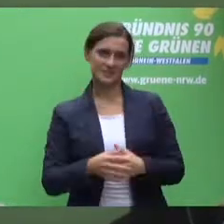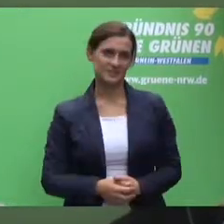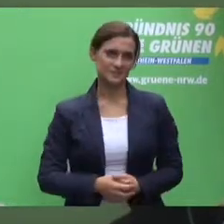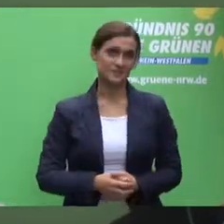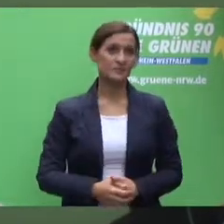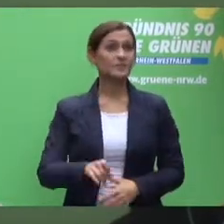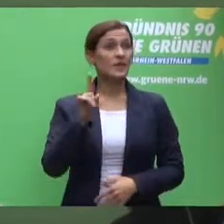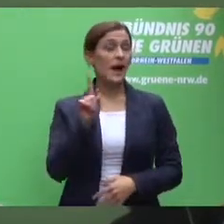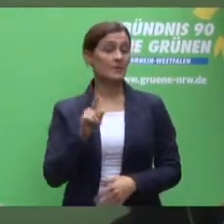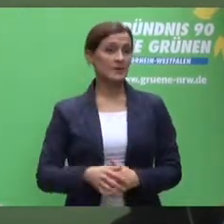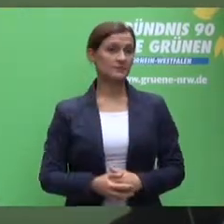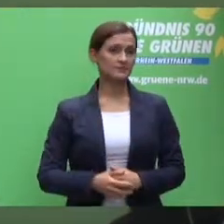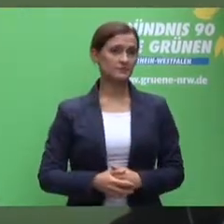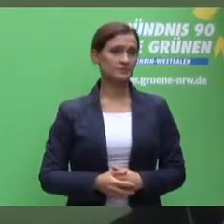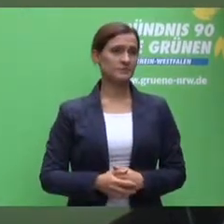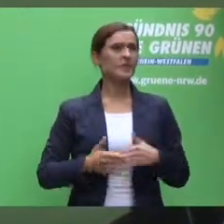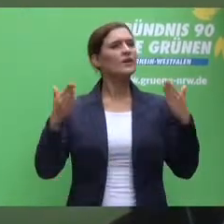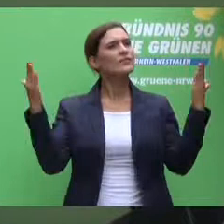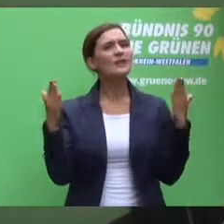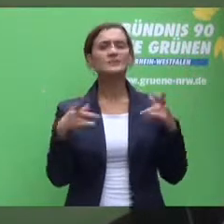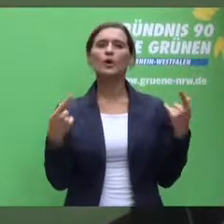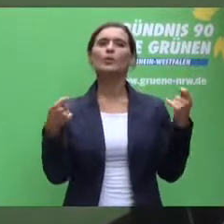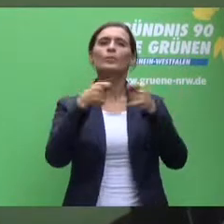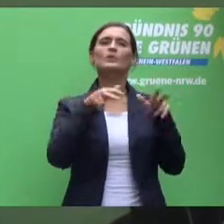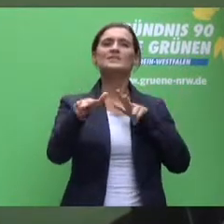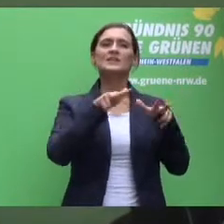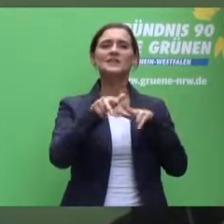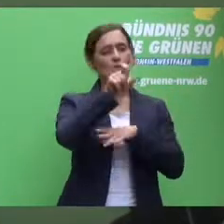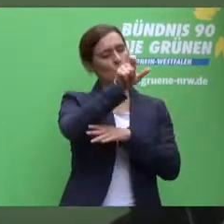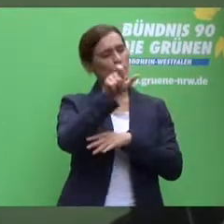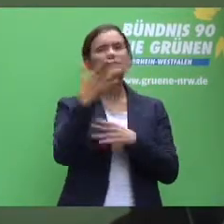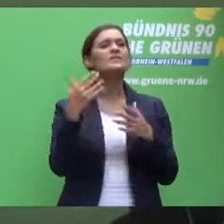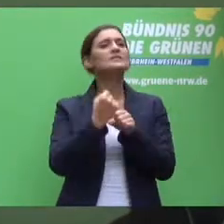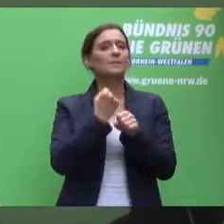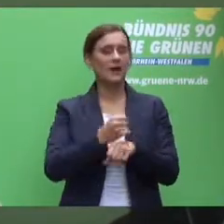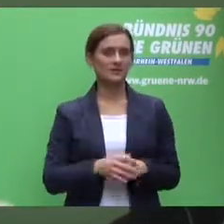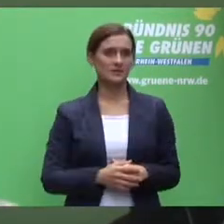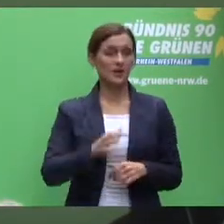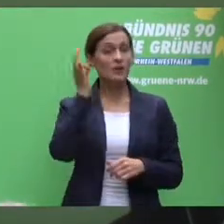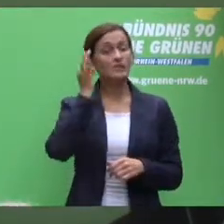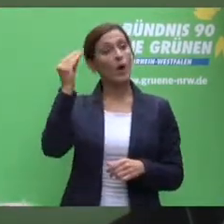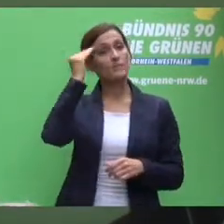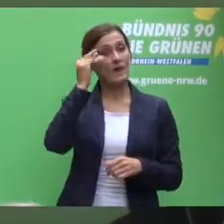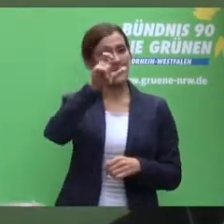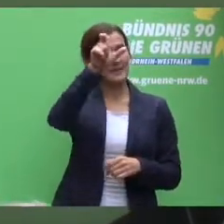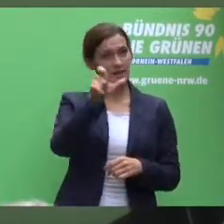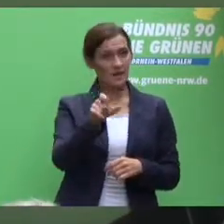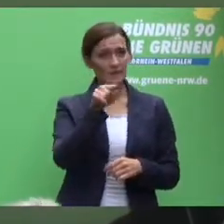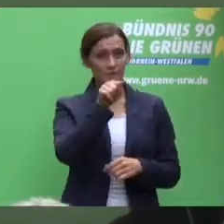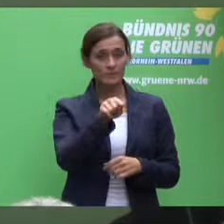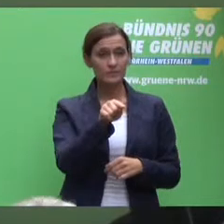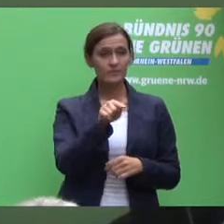Aber was hat die Bundesregierung dann gleich gemacht? Frau Merkel hat aus diesem